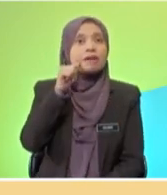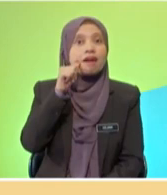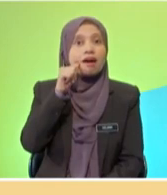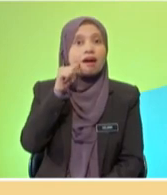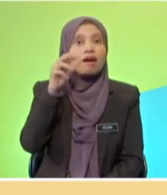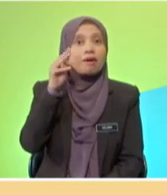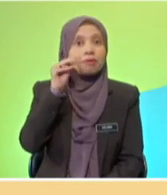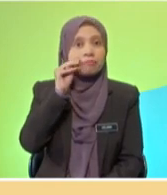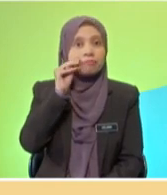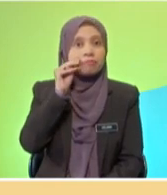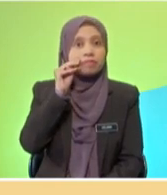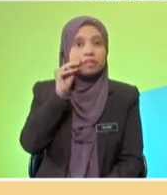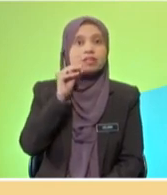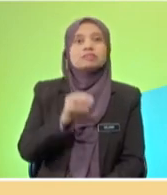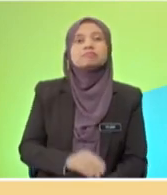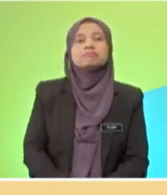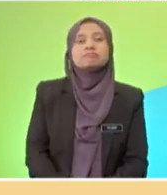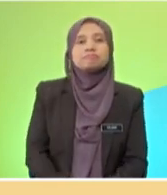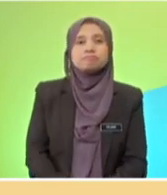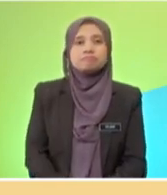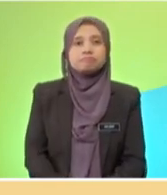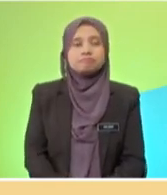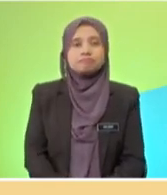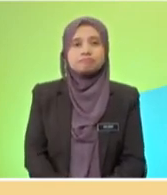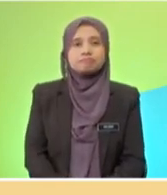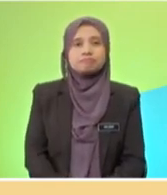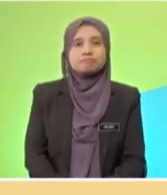daripada Escape Persib 92 juga